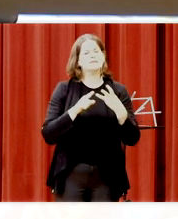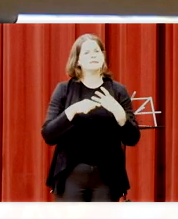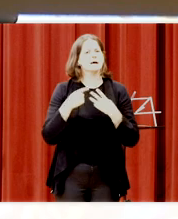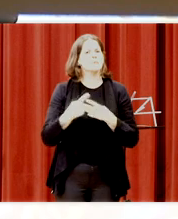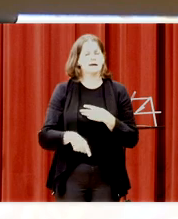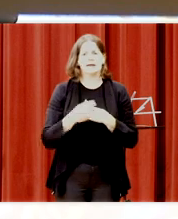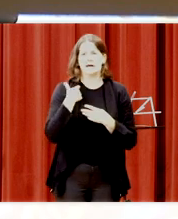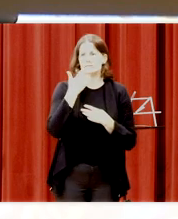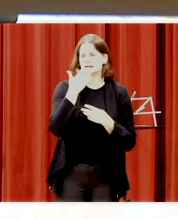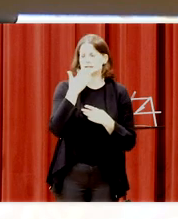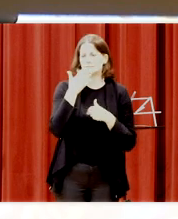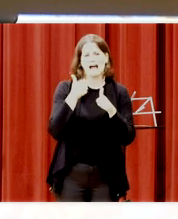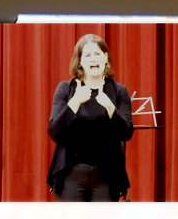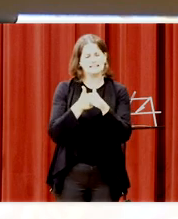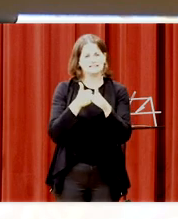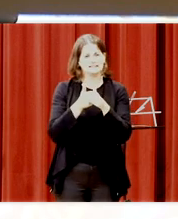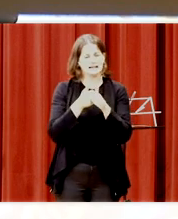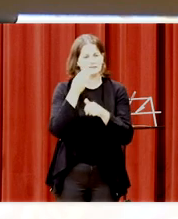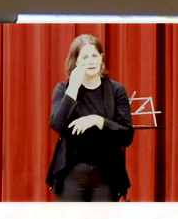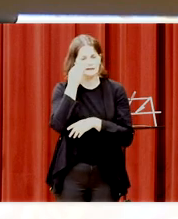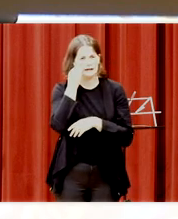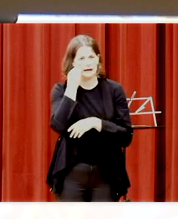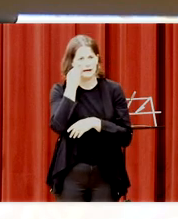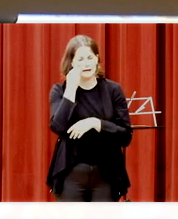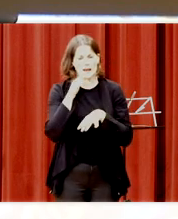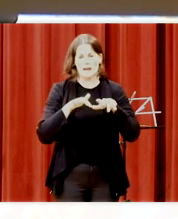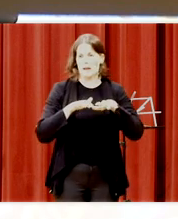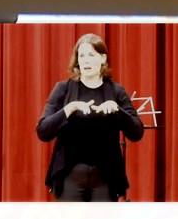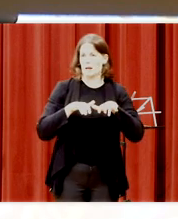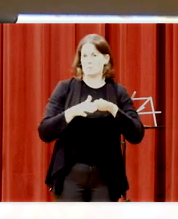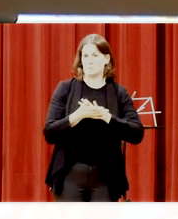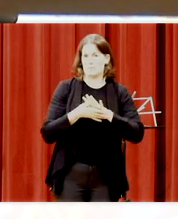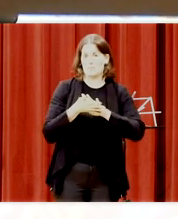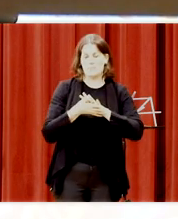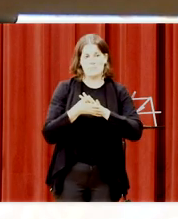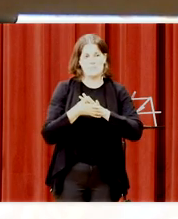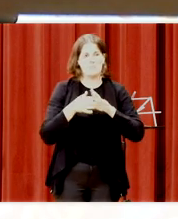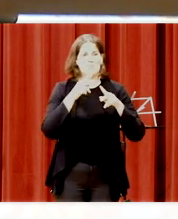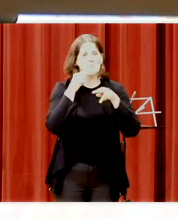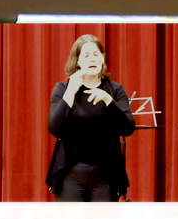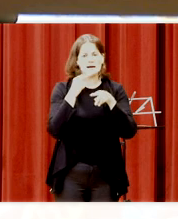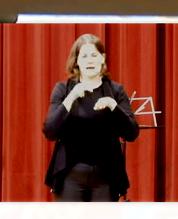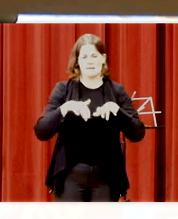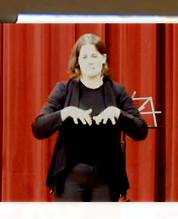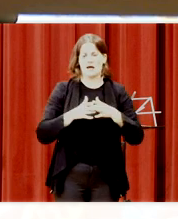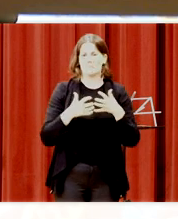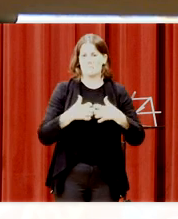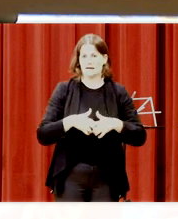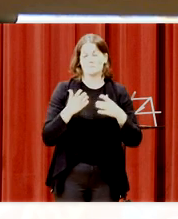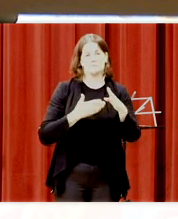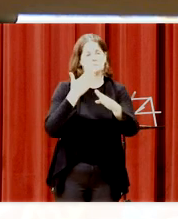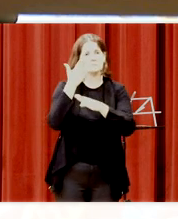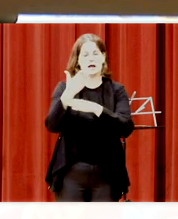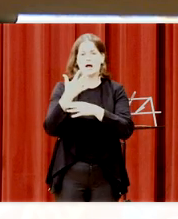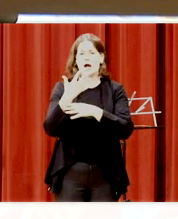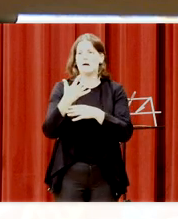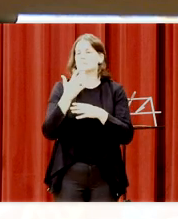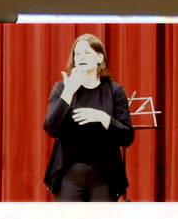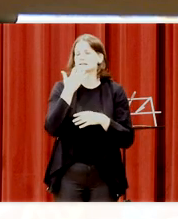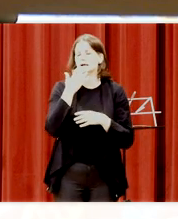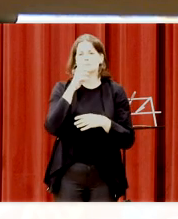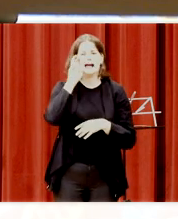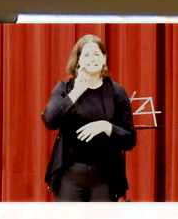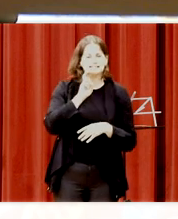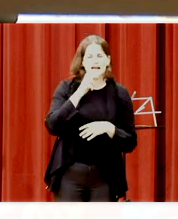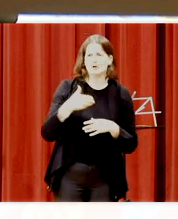fàbriques. Si anem ara a una fàbrica de Seat o a qualsevol celler, ja està molt mecanitzat, hi ha robots que miren com està la